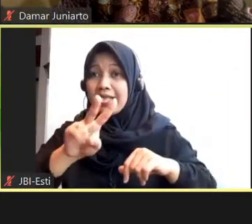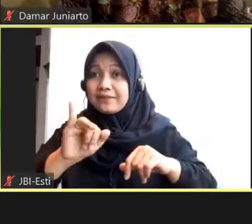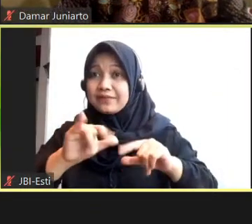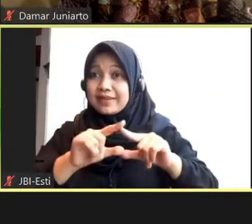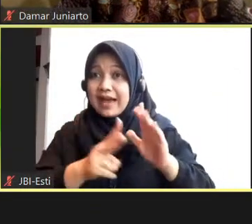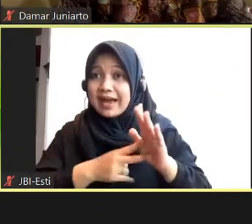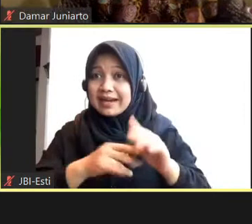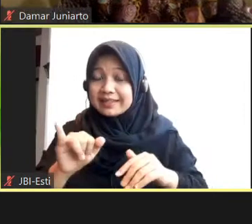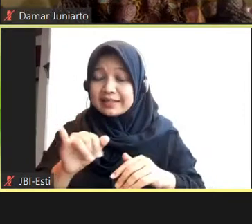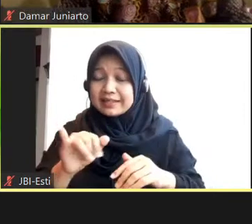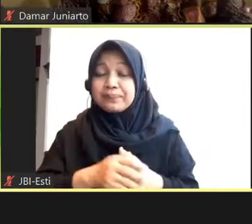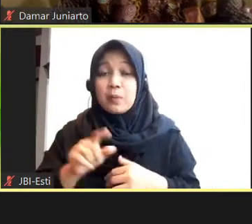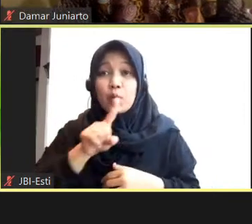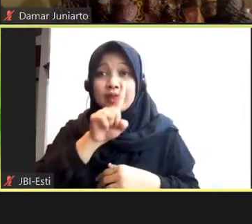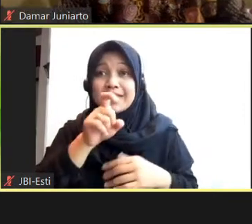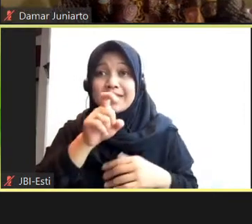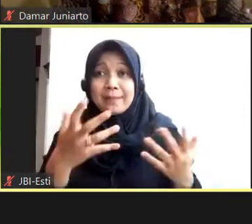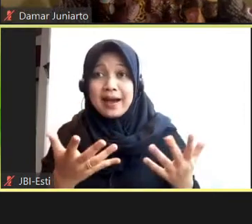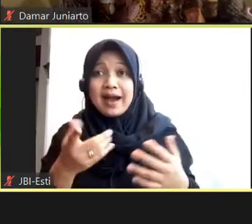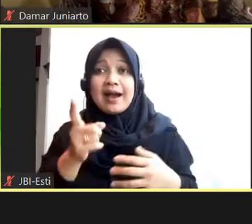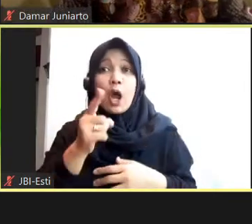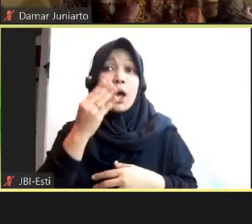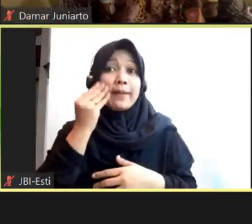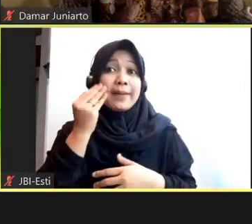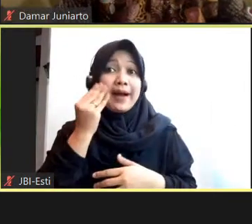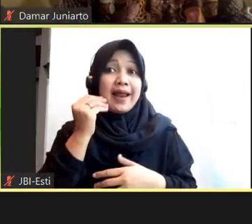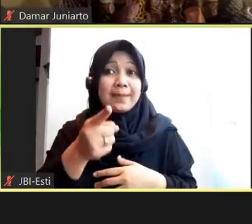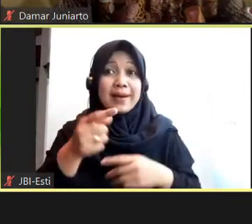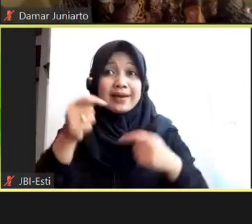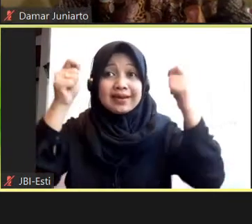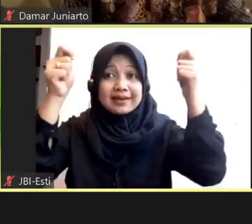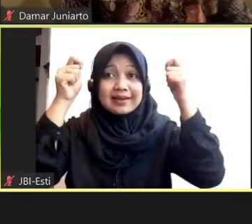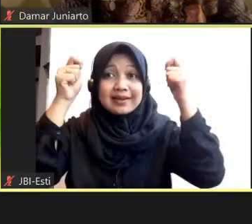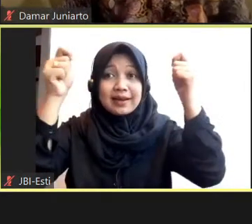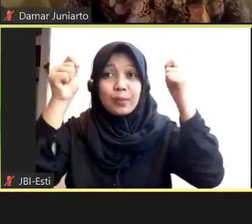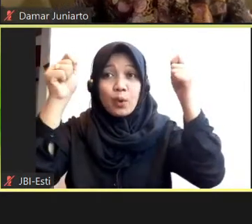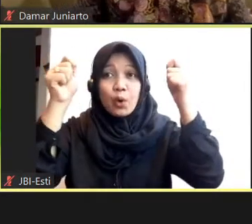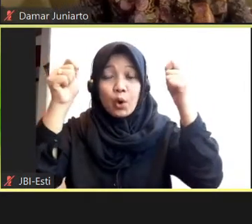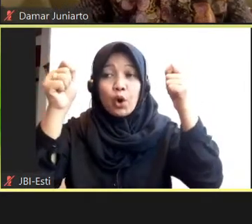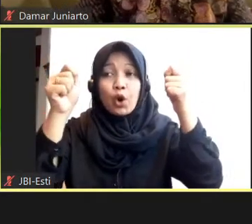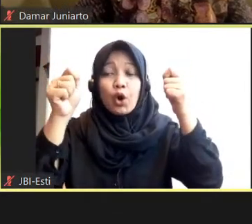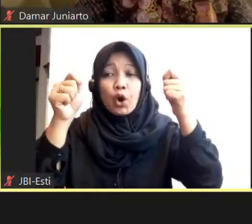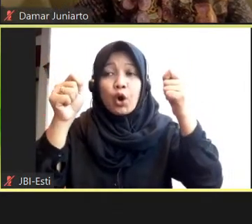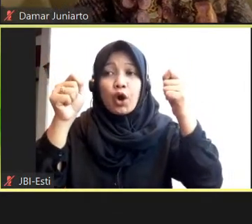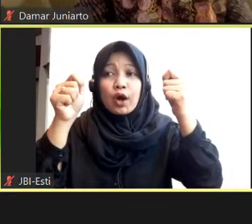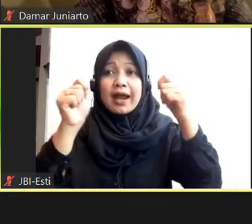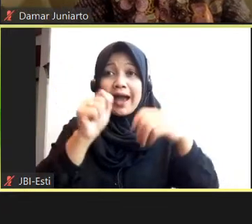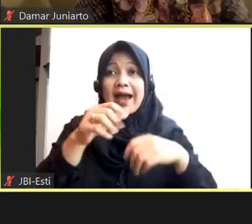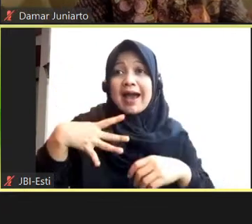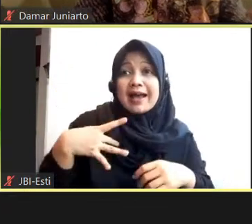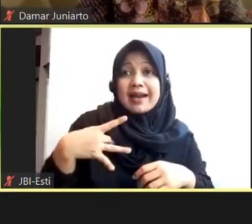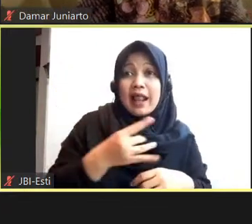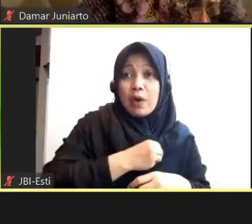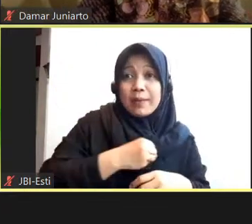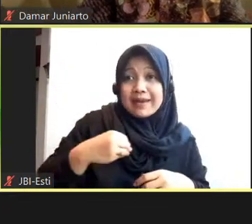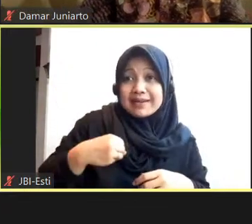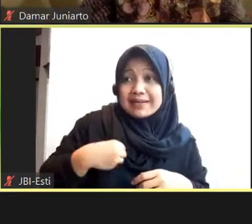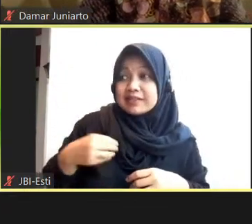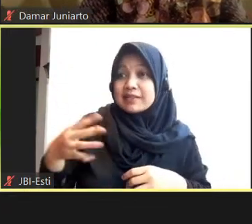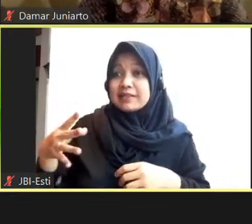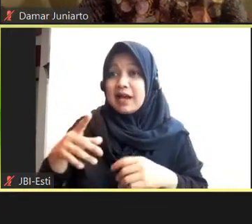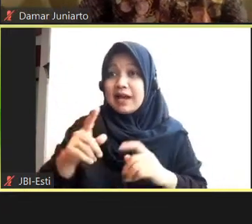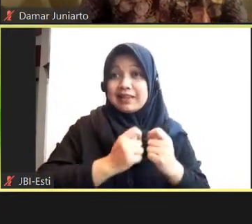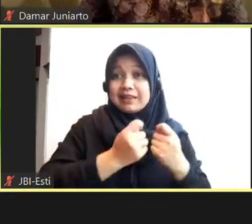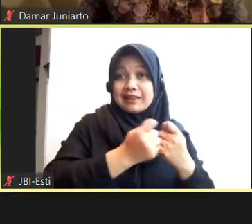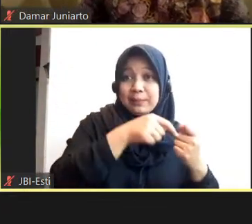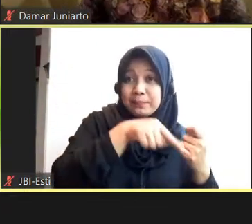adalah, berdasarkan pengalaman atas kegiatan unjuk rasa, apakah ada koordinasi antara relawan medis satu dengan lainnya?